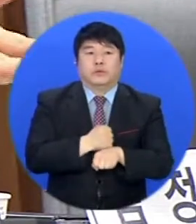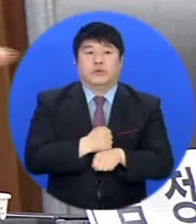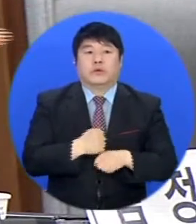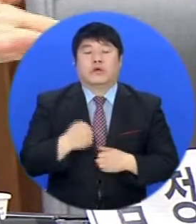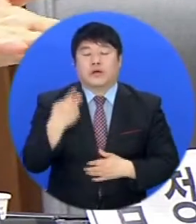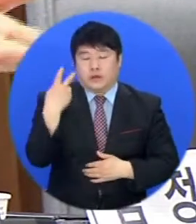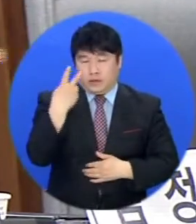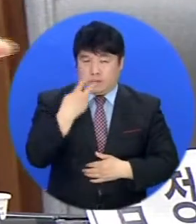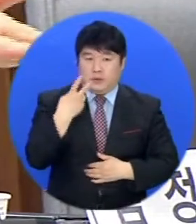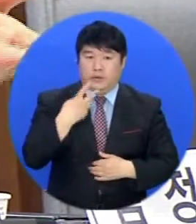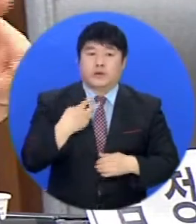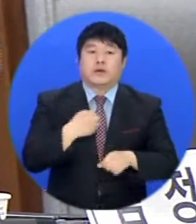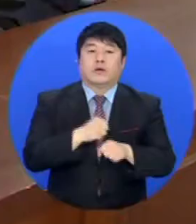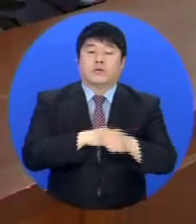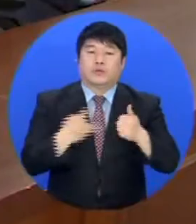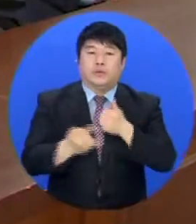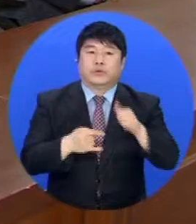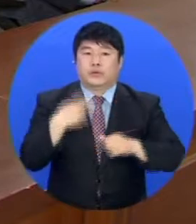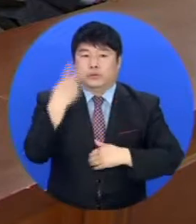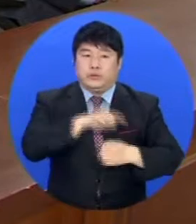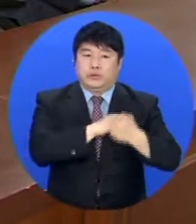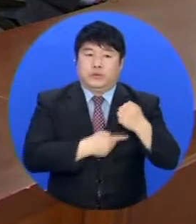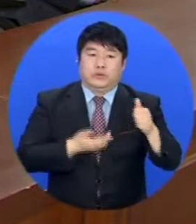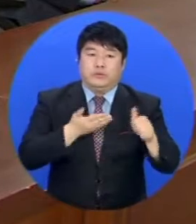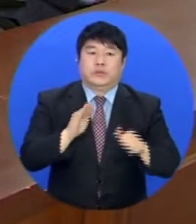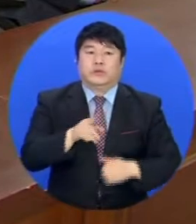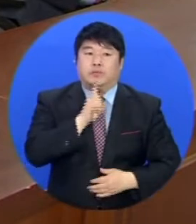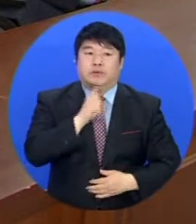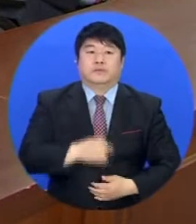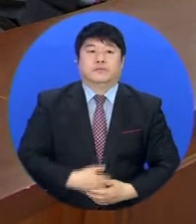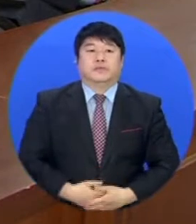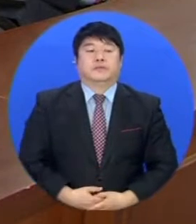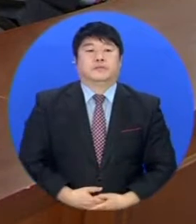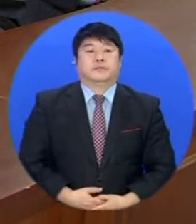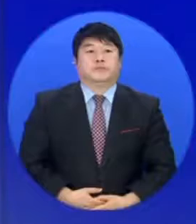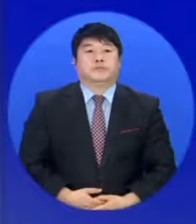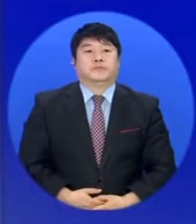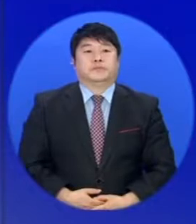부여하는 방식을 고민해야 한다고 덧붙였습니다.